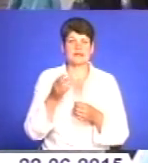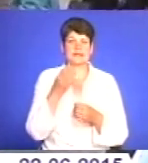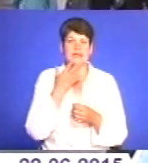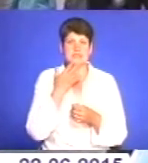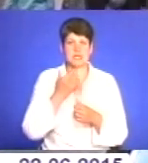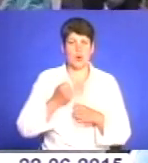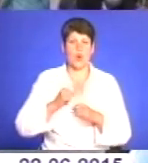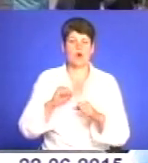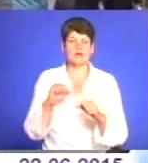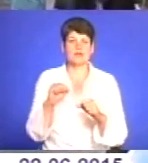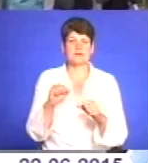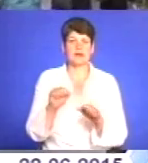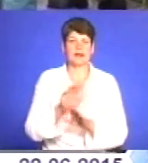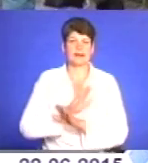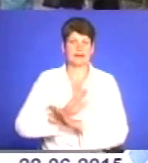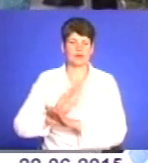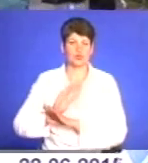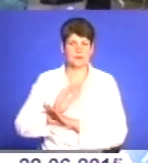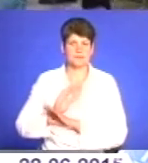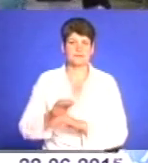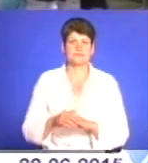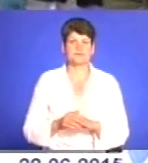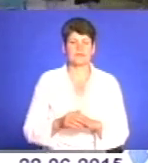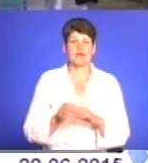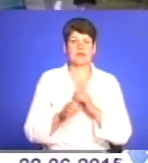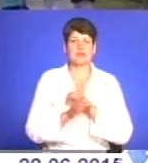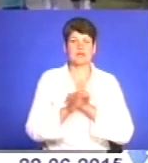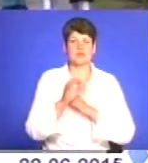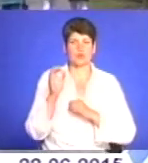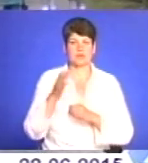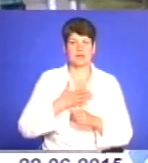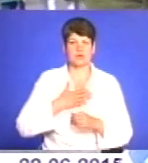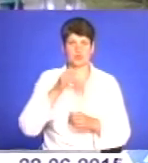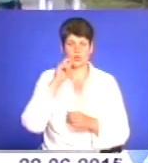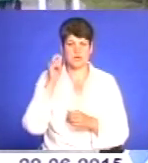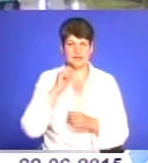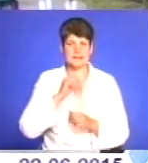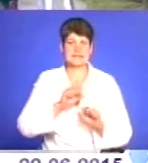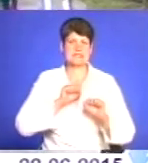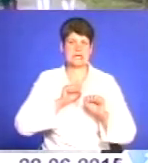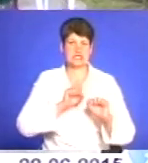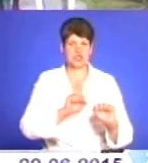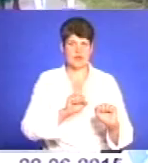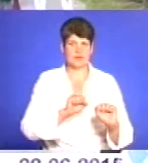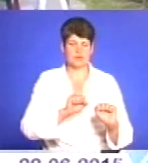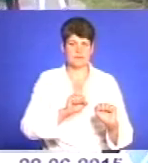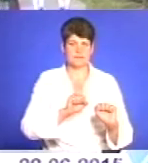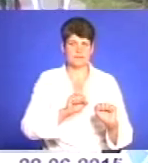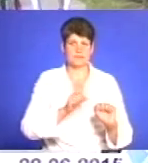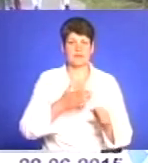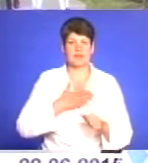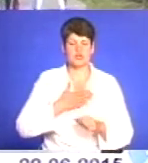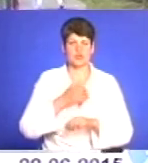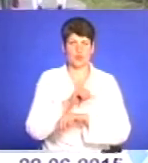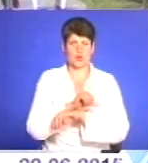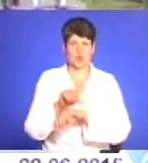будемо так казати, гинуть на сході нашої України, захищають наші